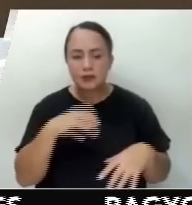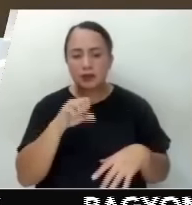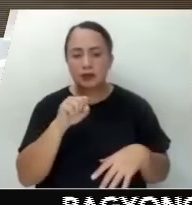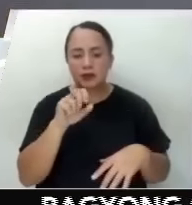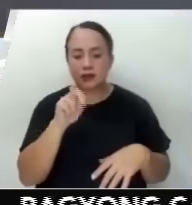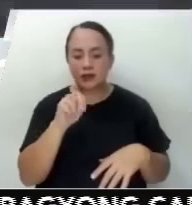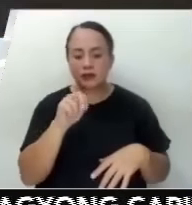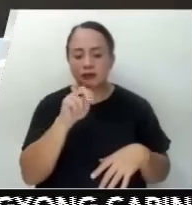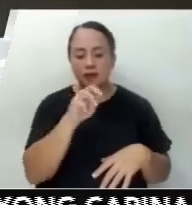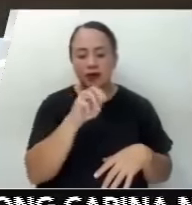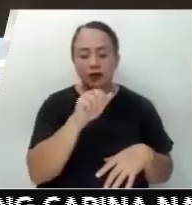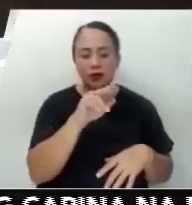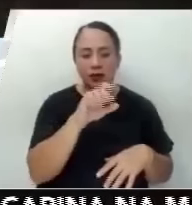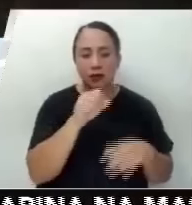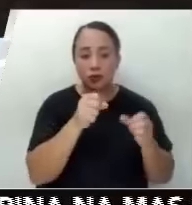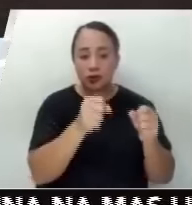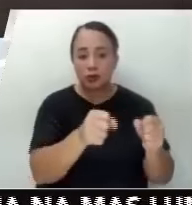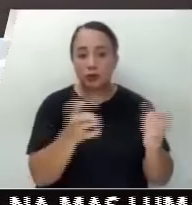Maynila.